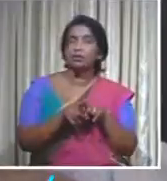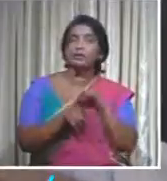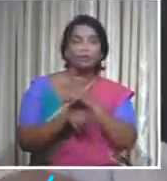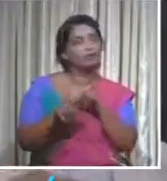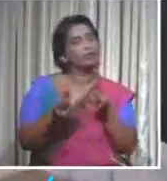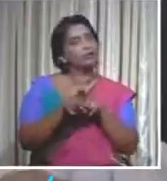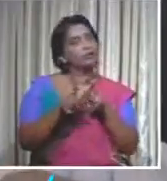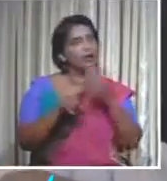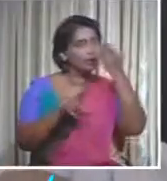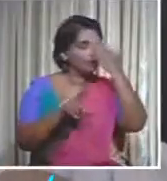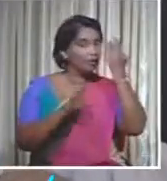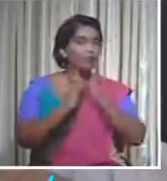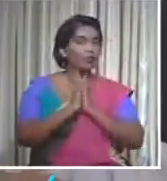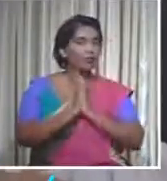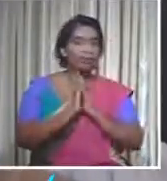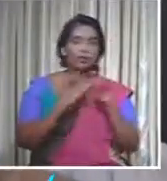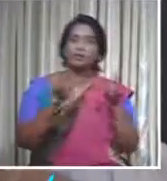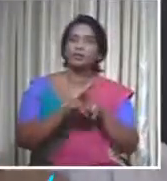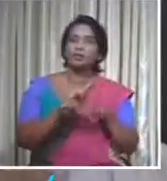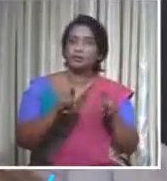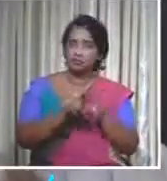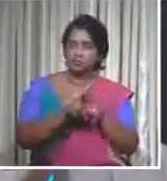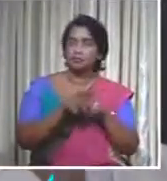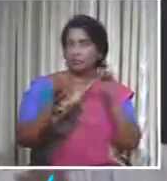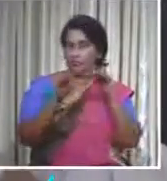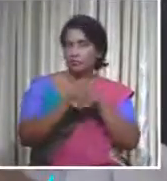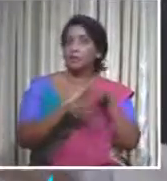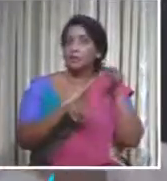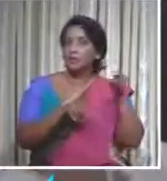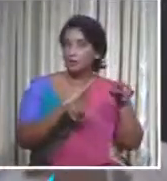आगे अंगीपा मेको